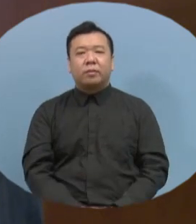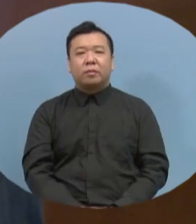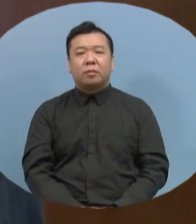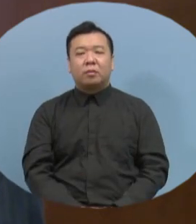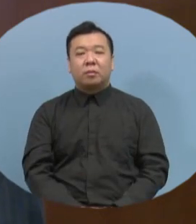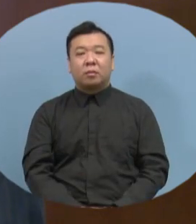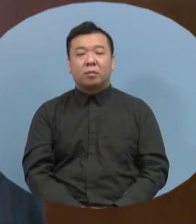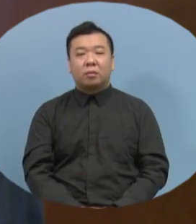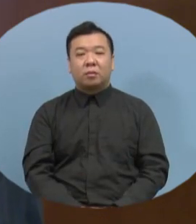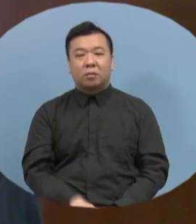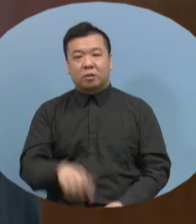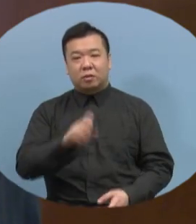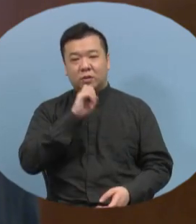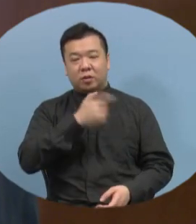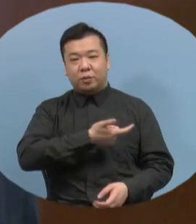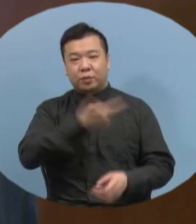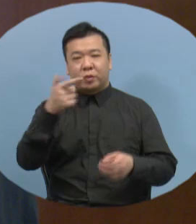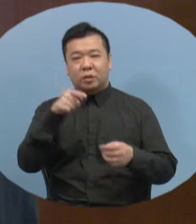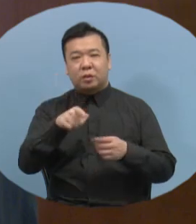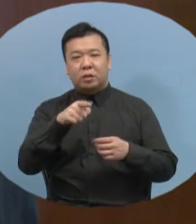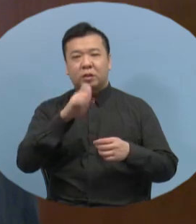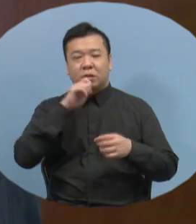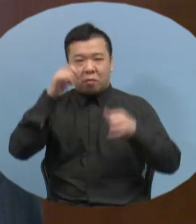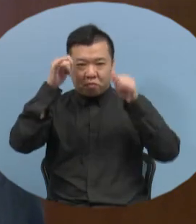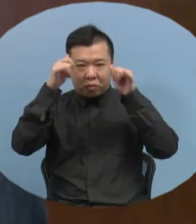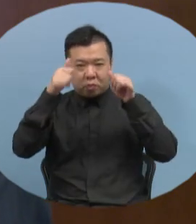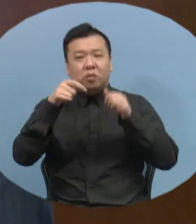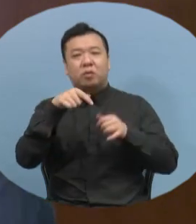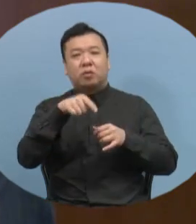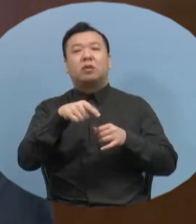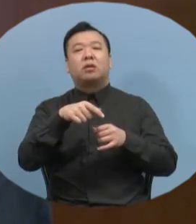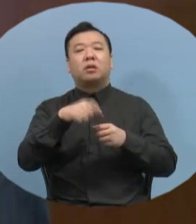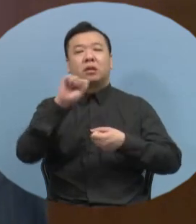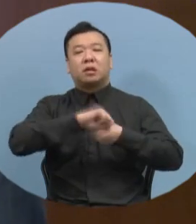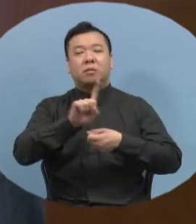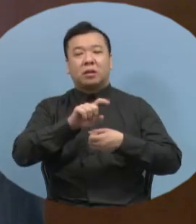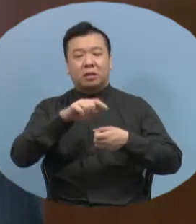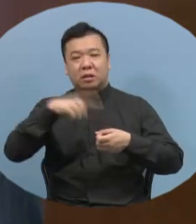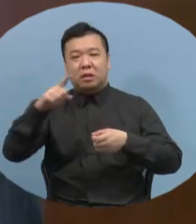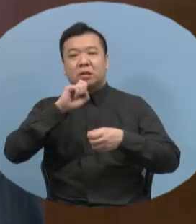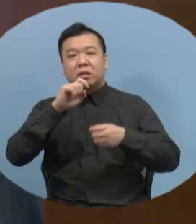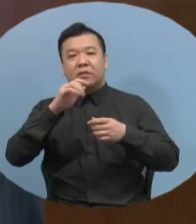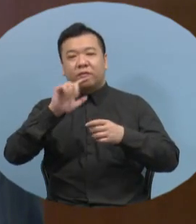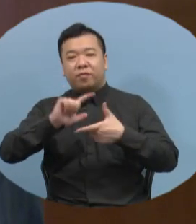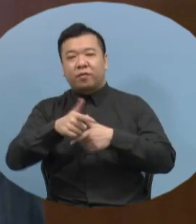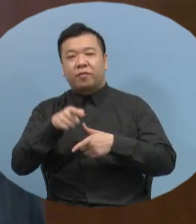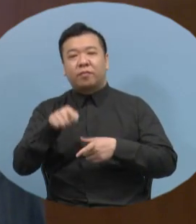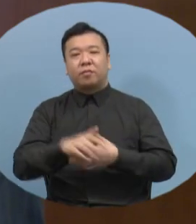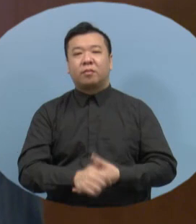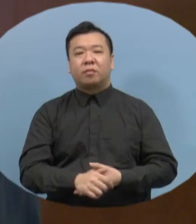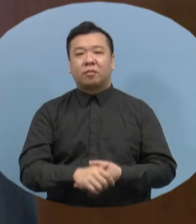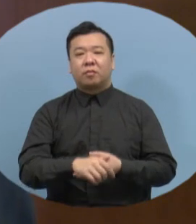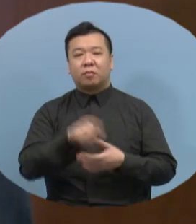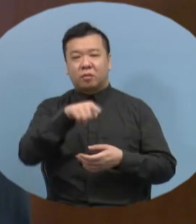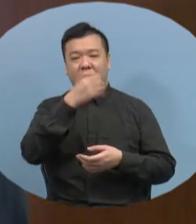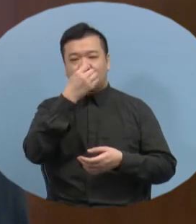會以大規模的街頭暴動加上其他手段，